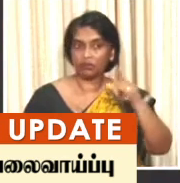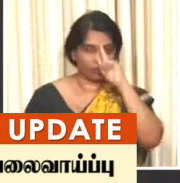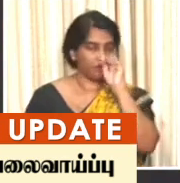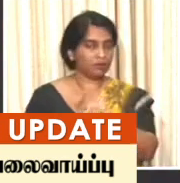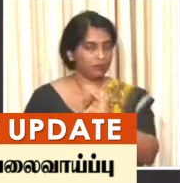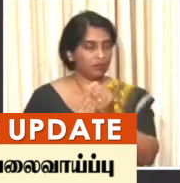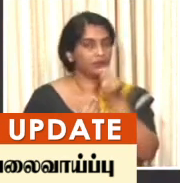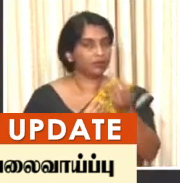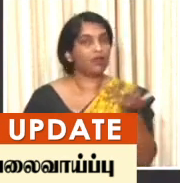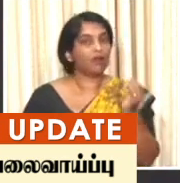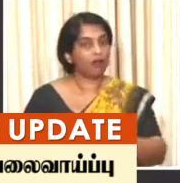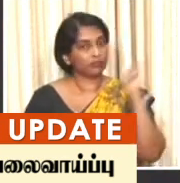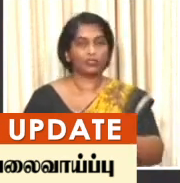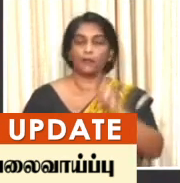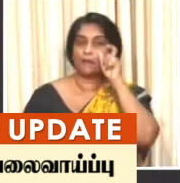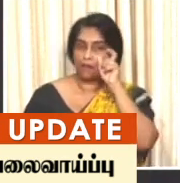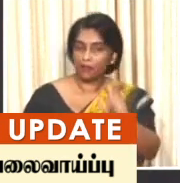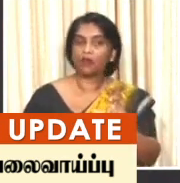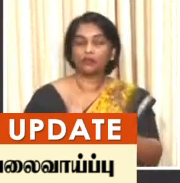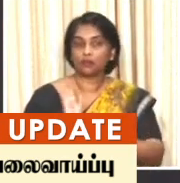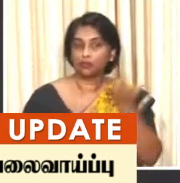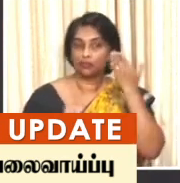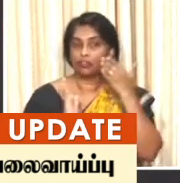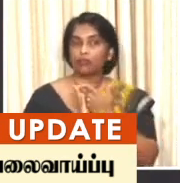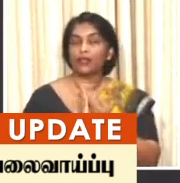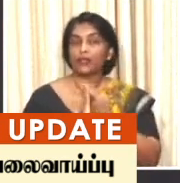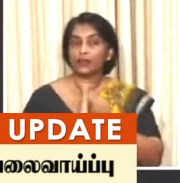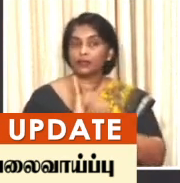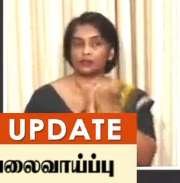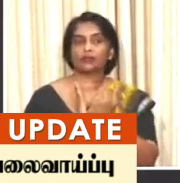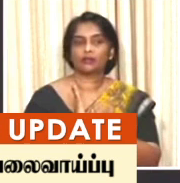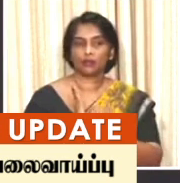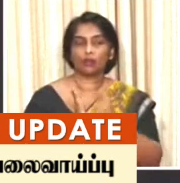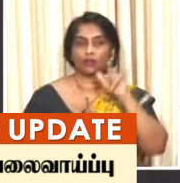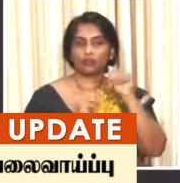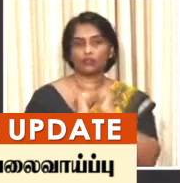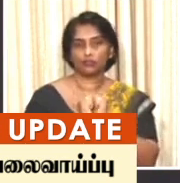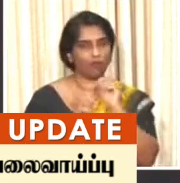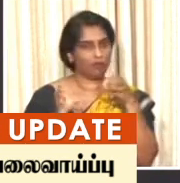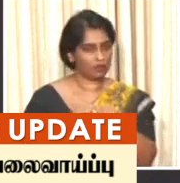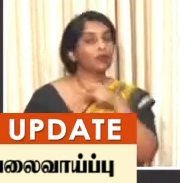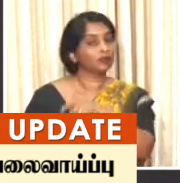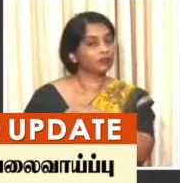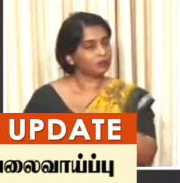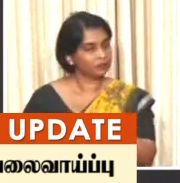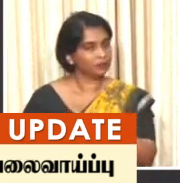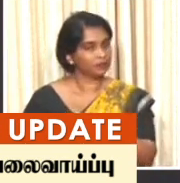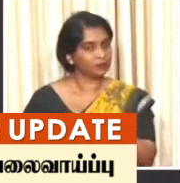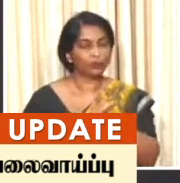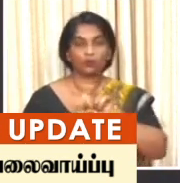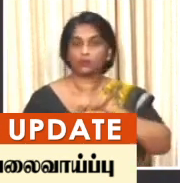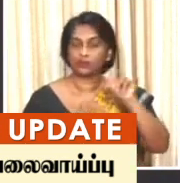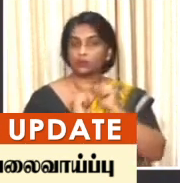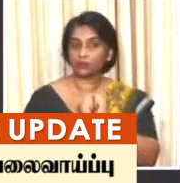ආරක්ෂාව සපයන්නත් නැවත ආවහම බලා ගන්නත් යවන කාරණාවත් රෙගියුලේෂන් පාර්ට් එක තමයි විදේශ රැකියා නියුක්ති කාර්යාංශයට තියෙන්නේ. එතකොට මේ විදේශ